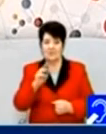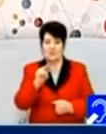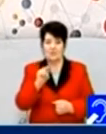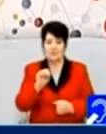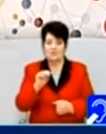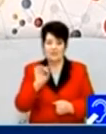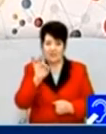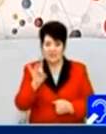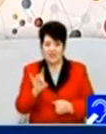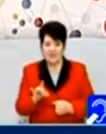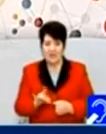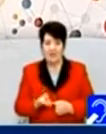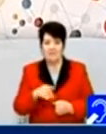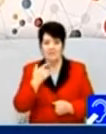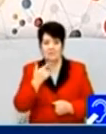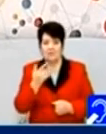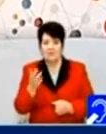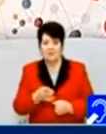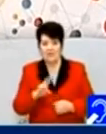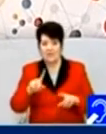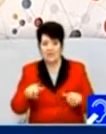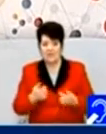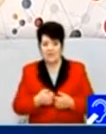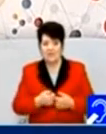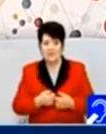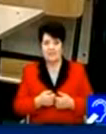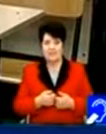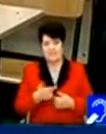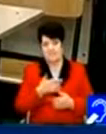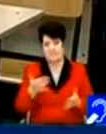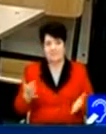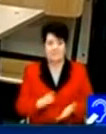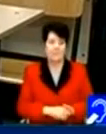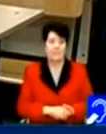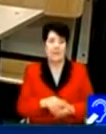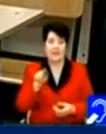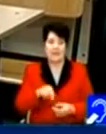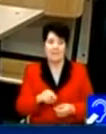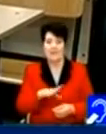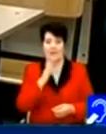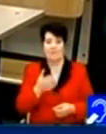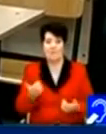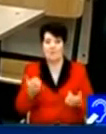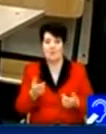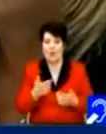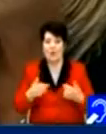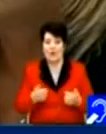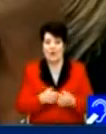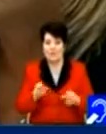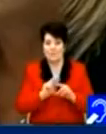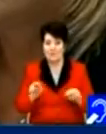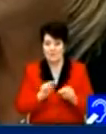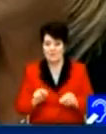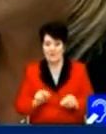lucrare, a treia lucrare este titrarea acidului acetic în oțet. Astăzi a fost organizat un workshop pentru profesori, de mâine